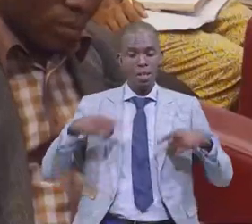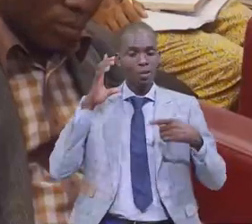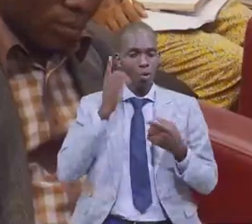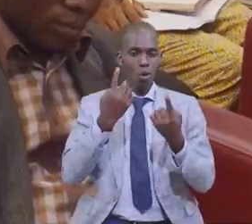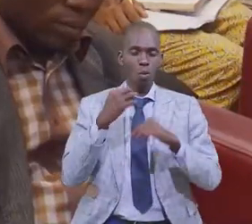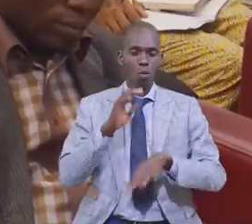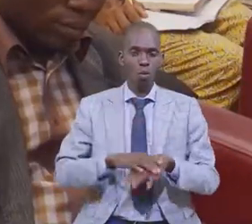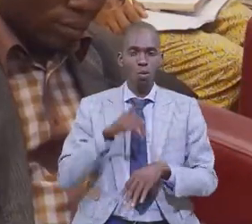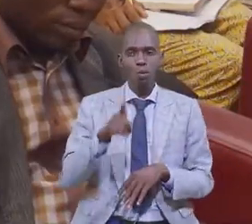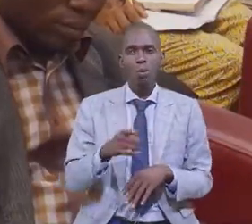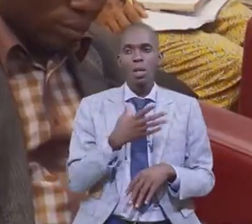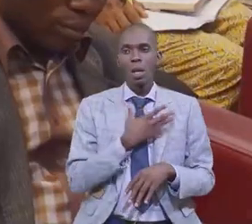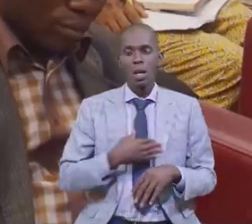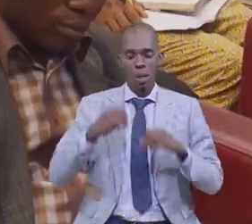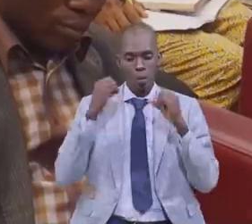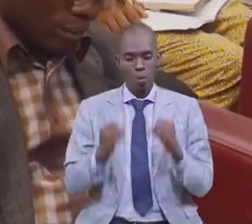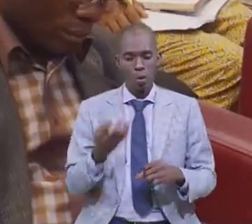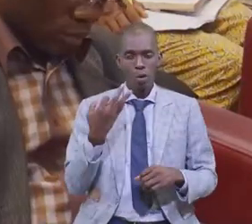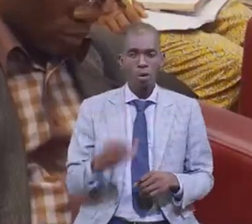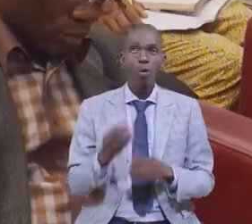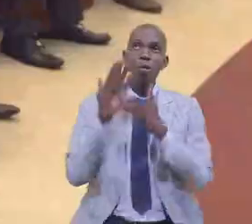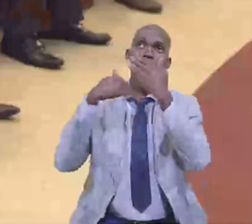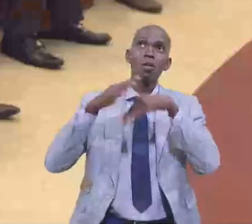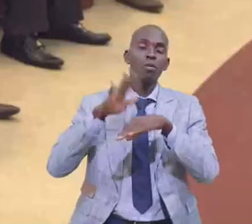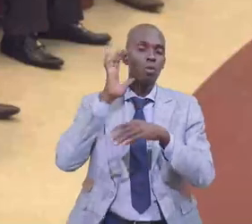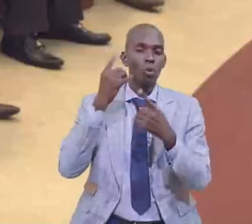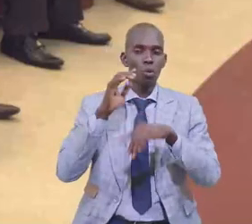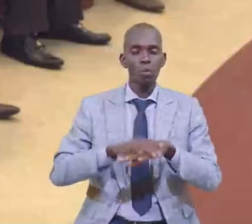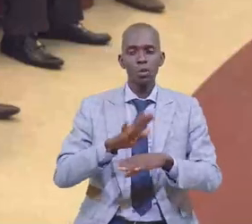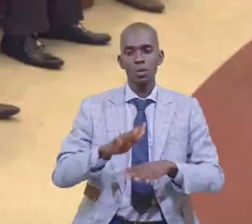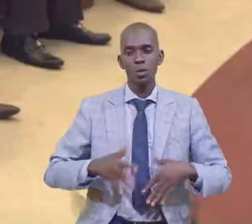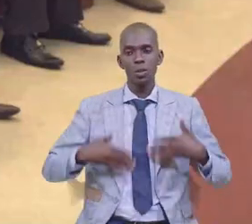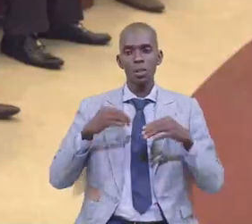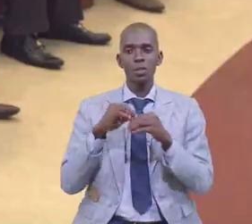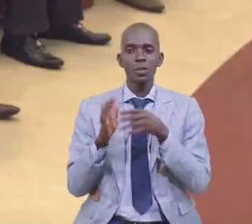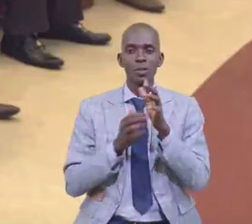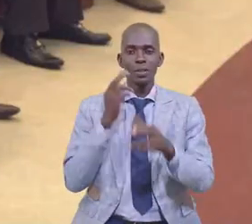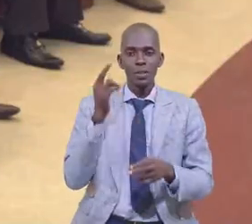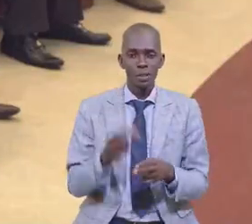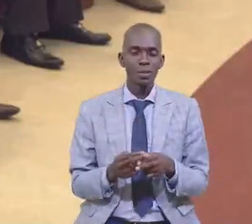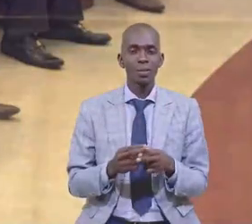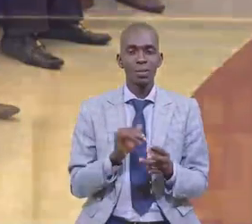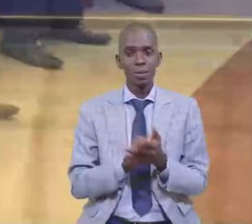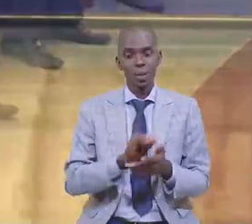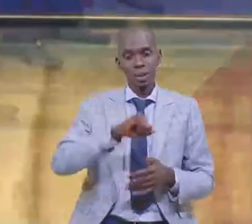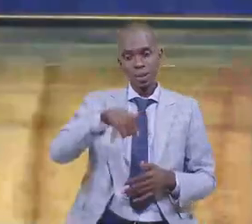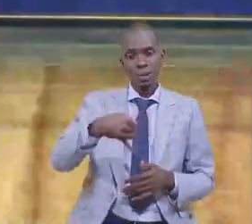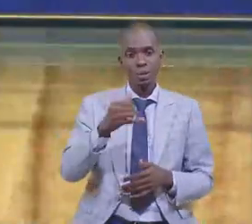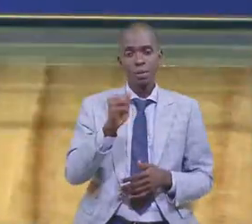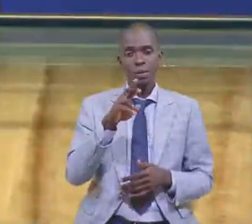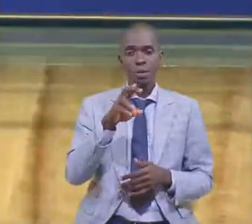viendra au lieu de la mort et la puissance du ciel va venir sur votre vie au nom de Jésus-Christ. Il est venu à